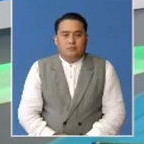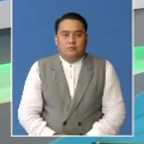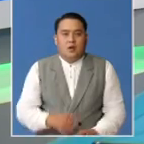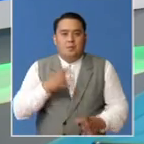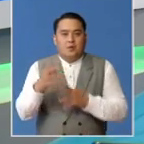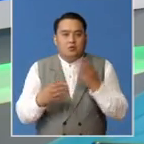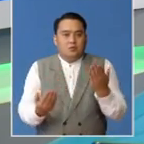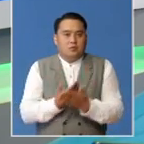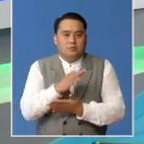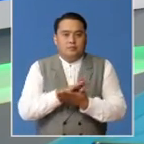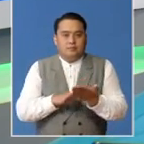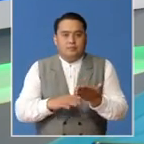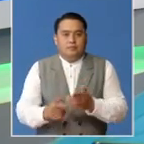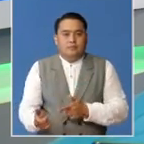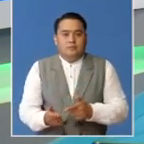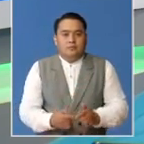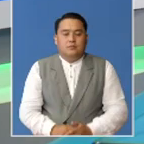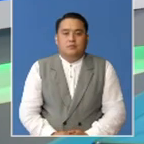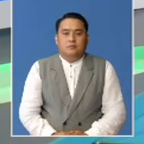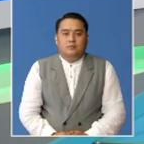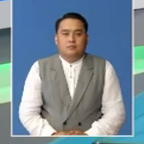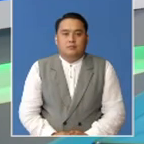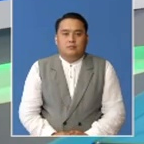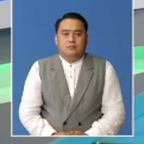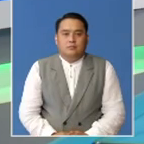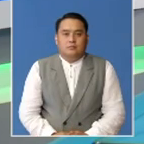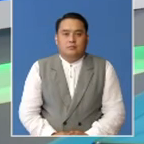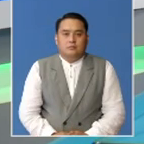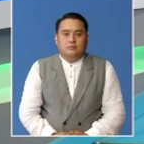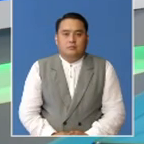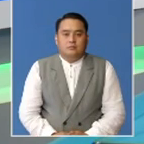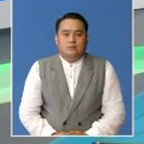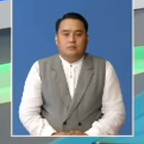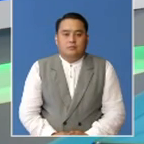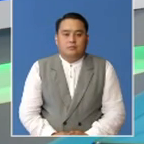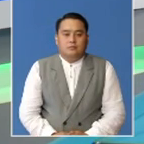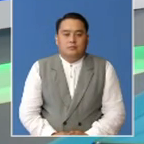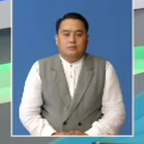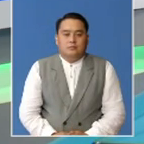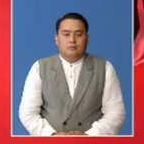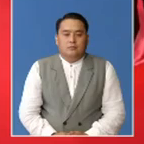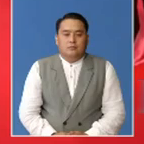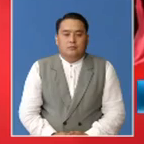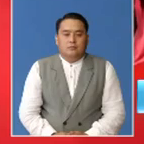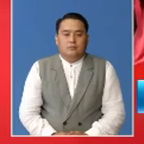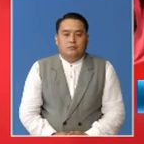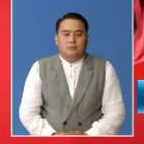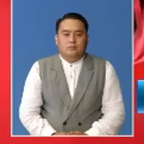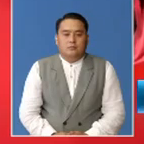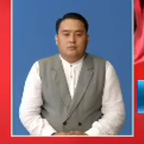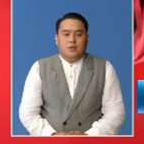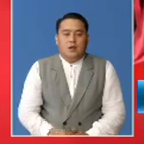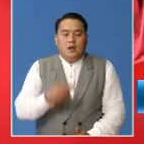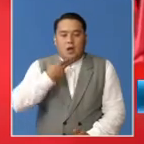Обзор событий в мире, подготовленный по данным зарубежных интернет-ресурсов, продолжит выпуск. Ни дня без премьер.